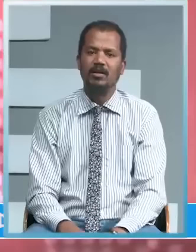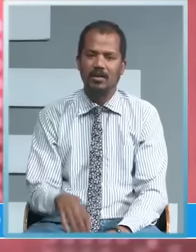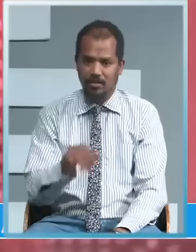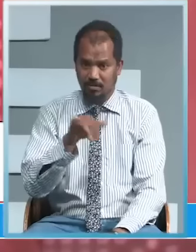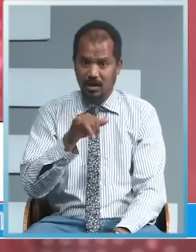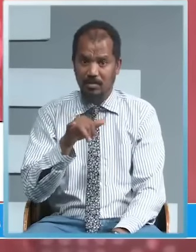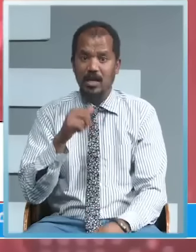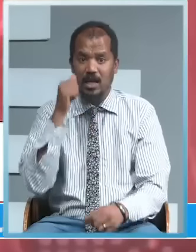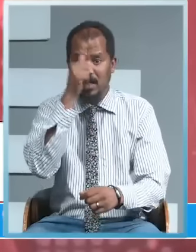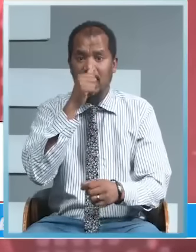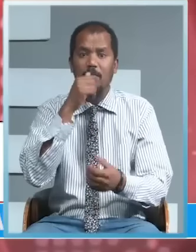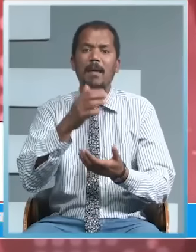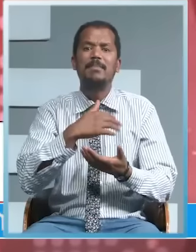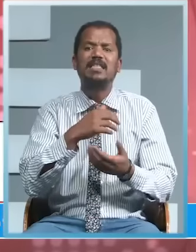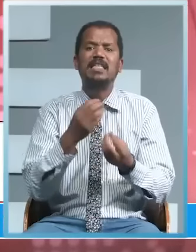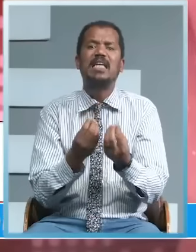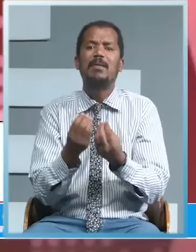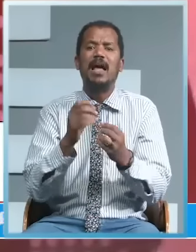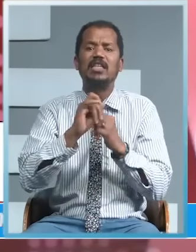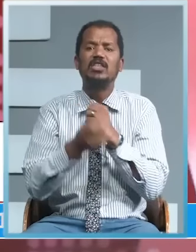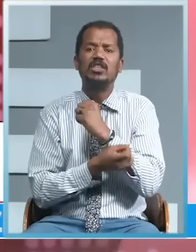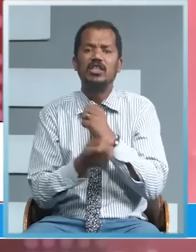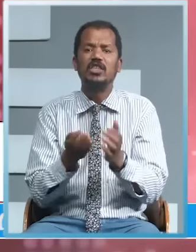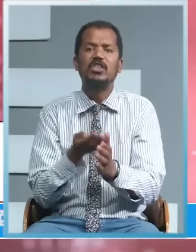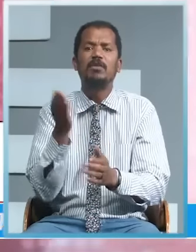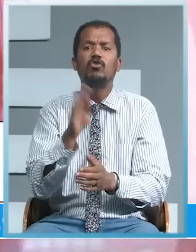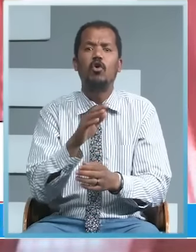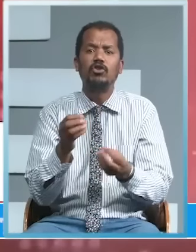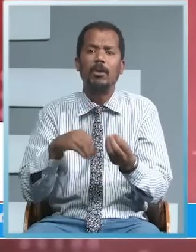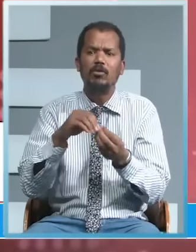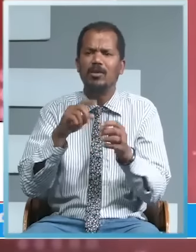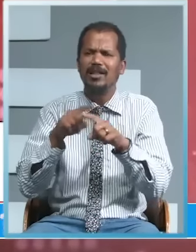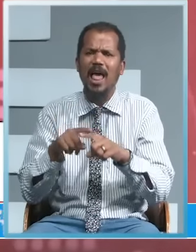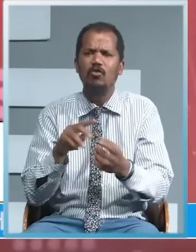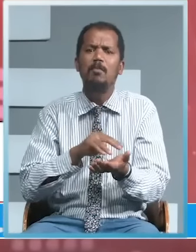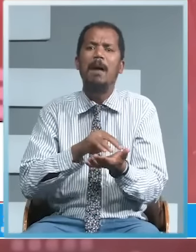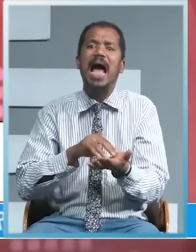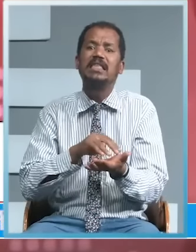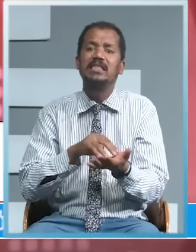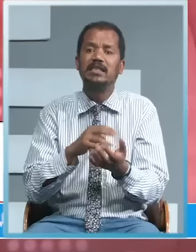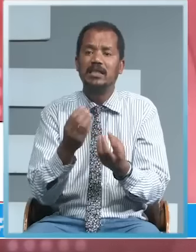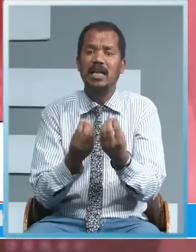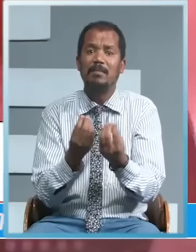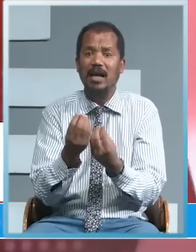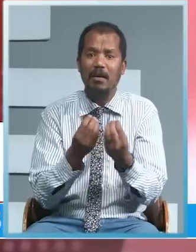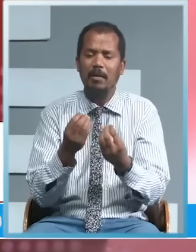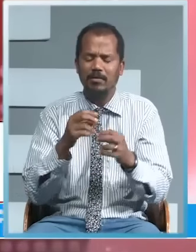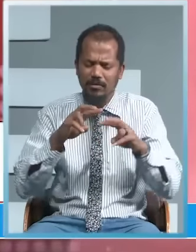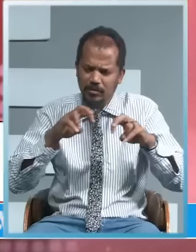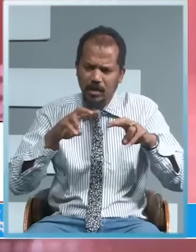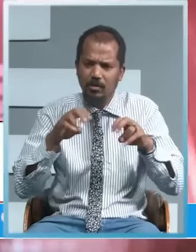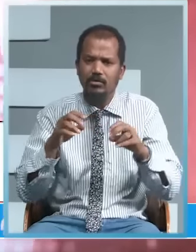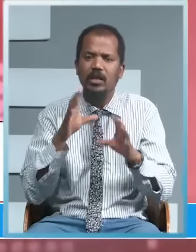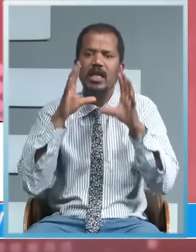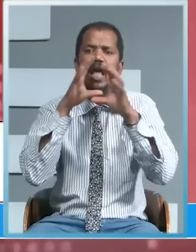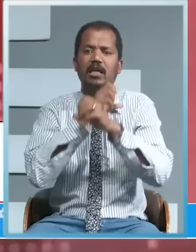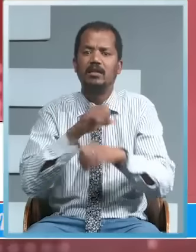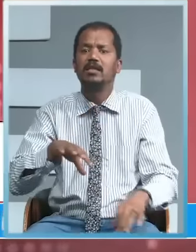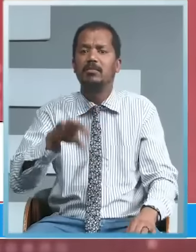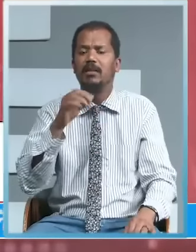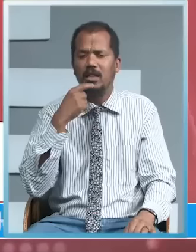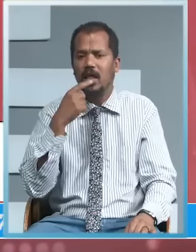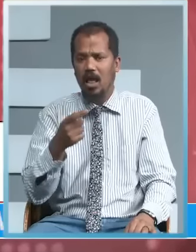በተያያዘ ዜና የኢትዮጵያ ምርት ገበያ ድርጅት ሲሚንቶን ጨምሮ የተለያዩ ማዕድናትን ለማገበያየት ጥናቶችን እያገባደደ